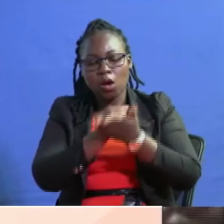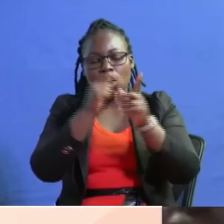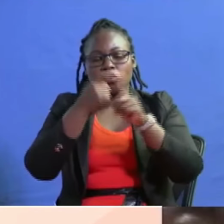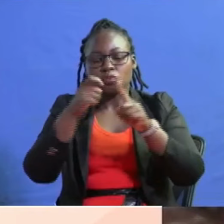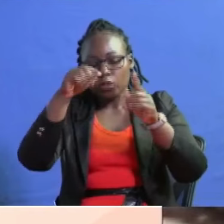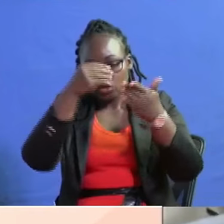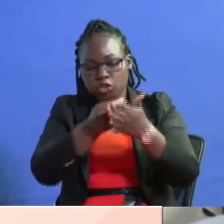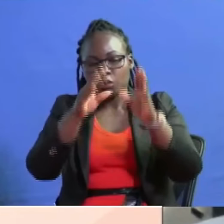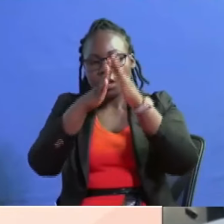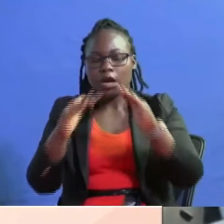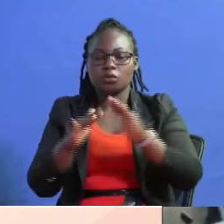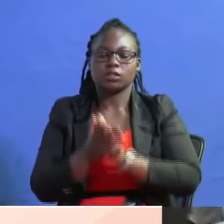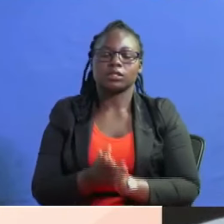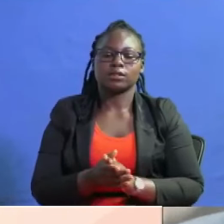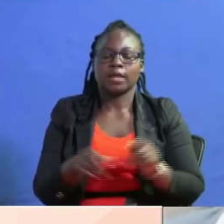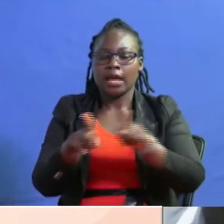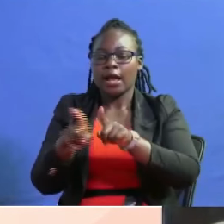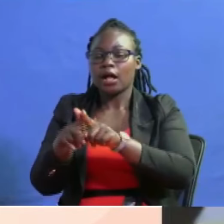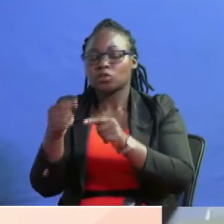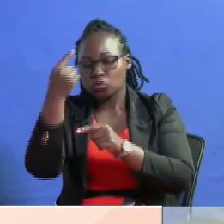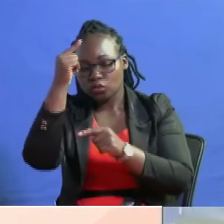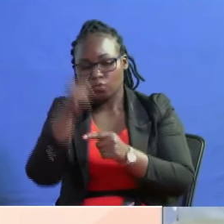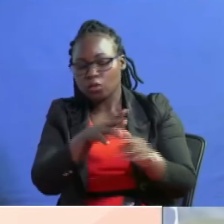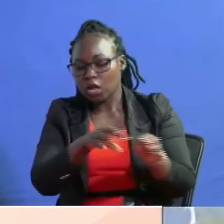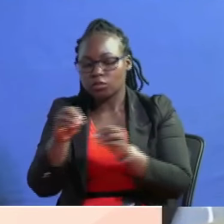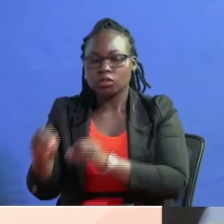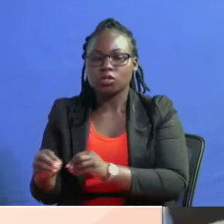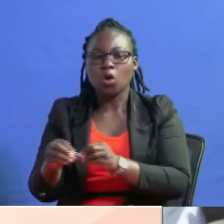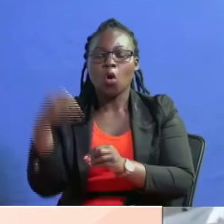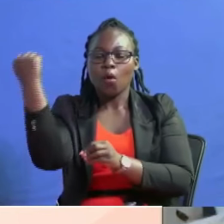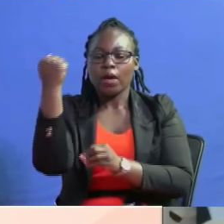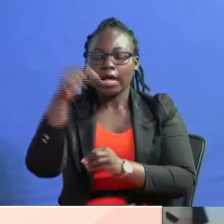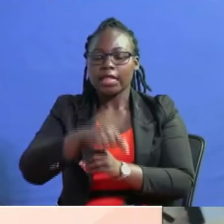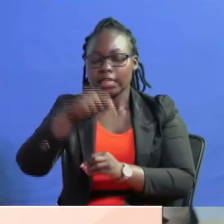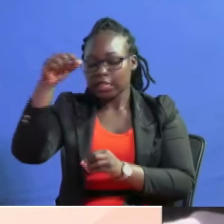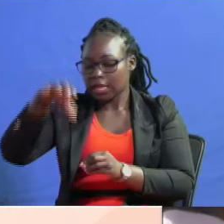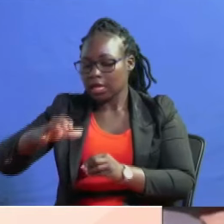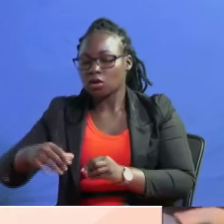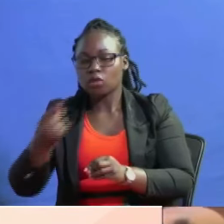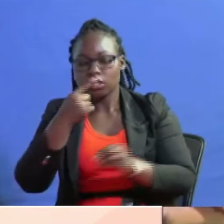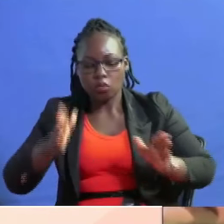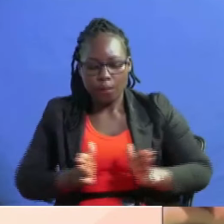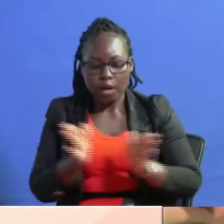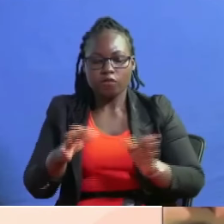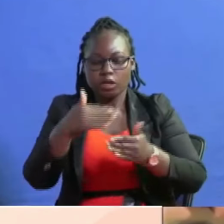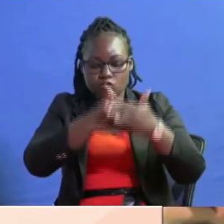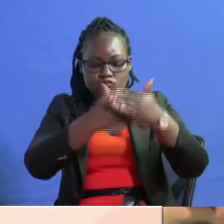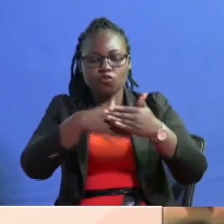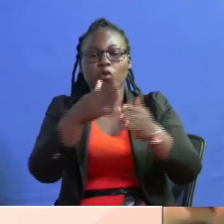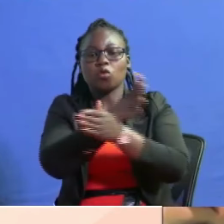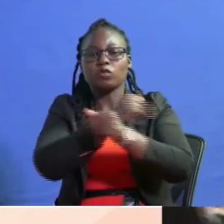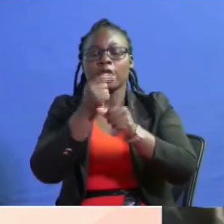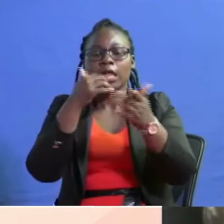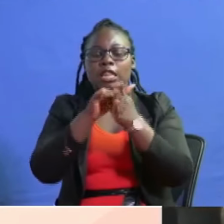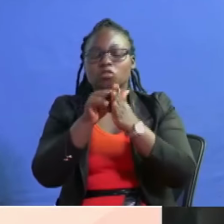wa housing. Hata hivyo, uhasama wa kisiasa kwenye kaunti hiyo ulijitokeza wazi mbele ya rais ambaye